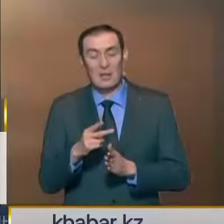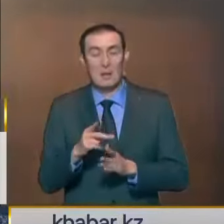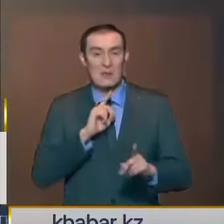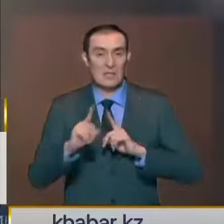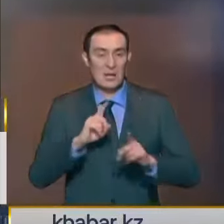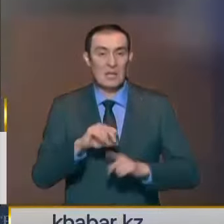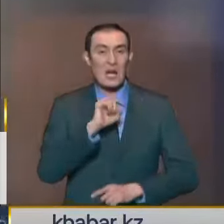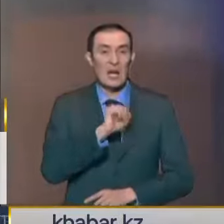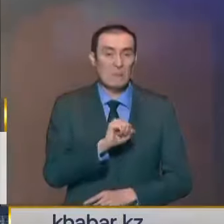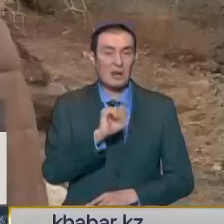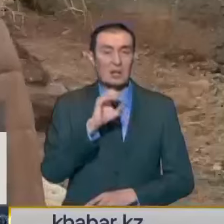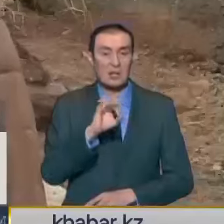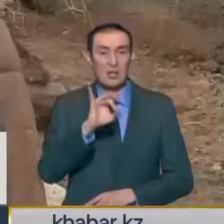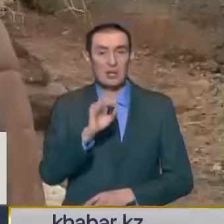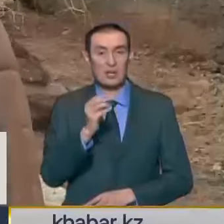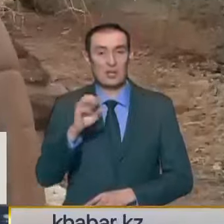Айбар